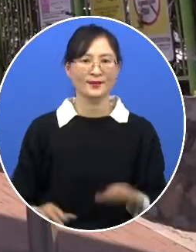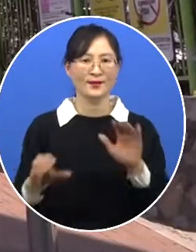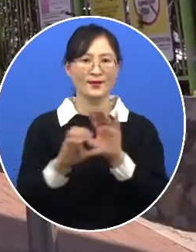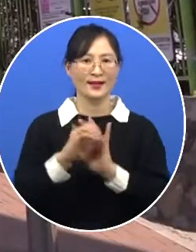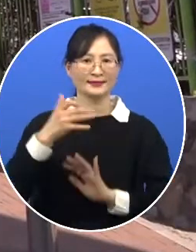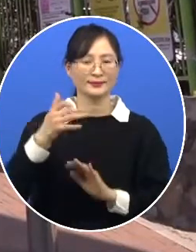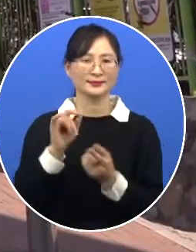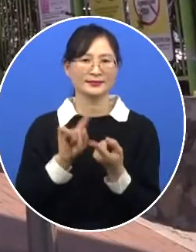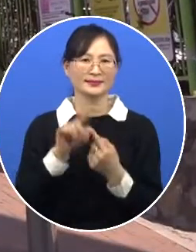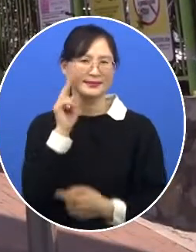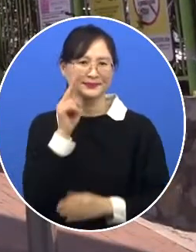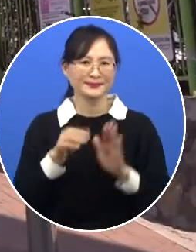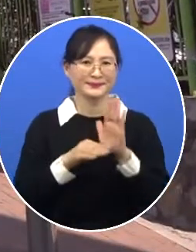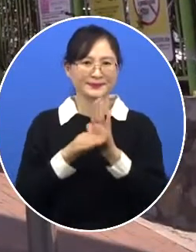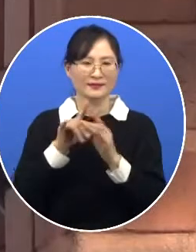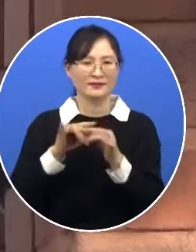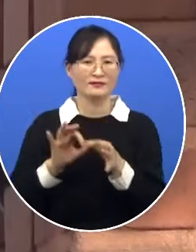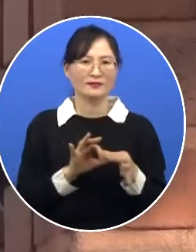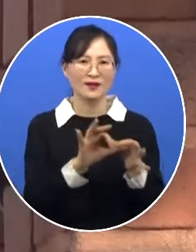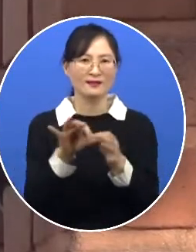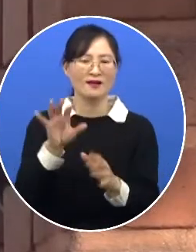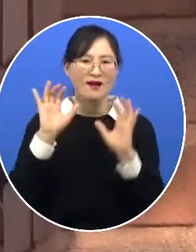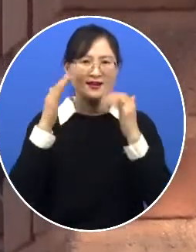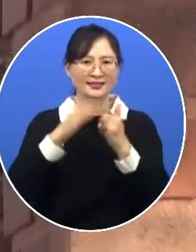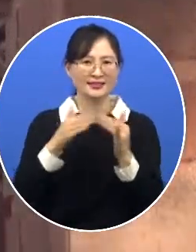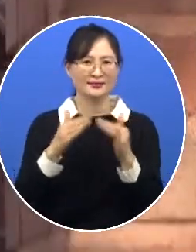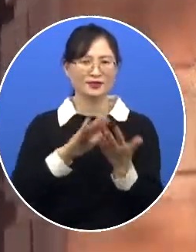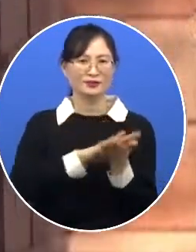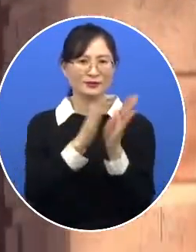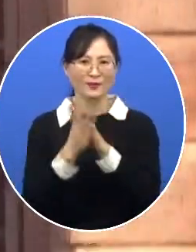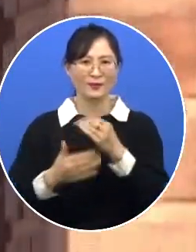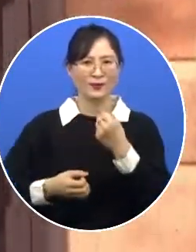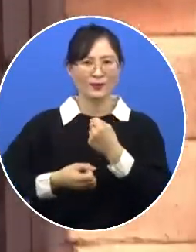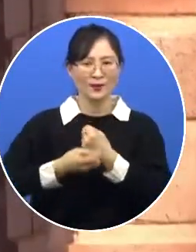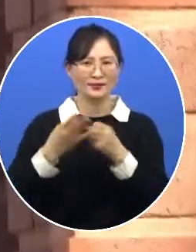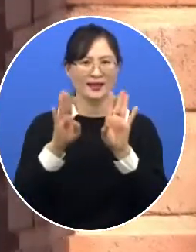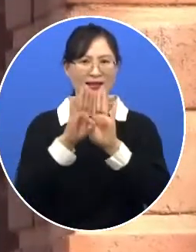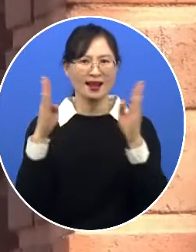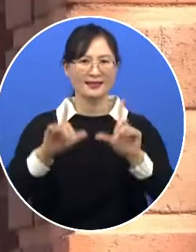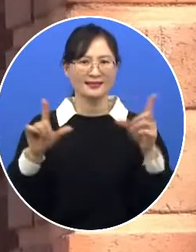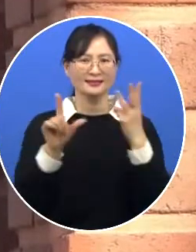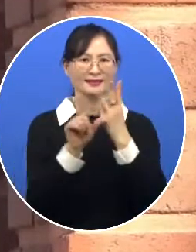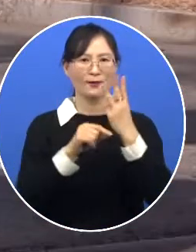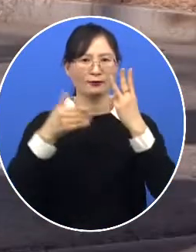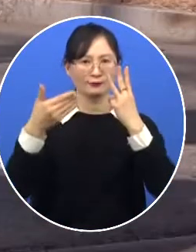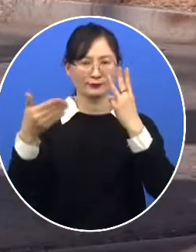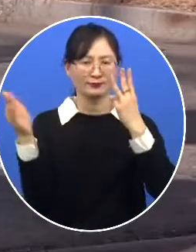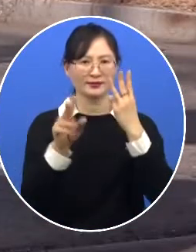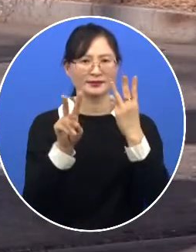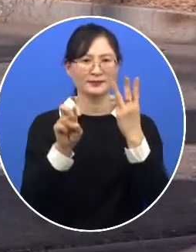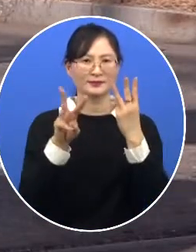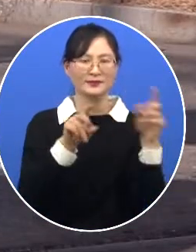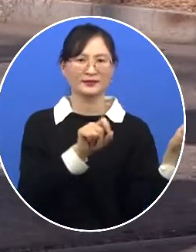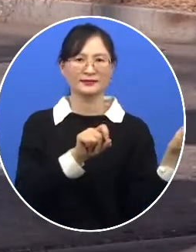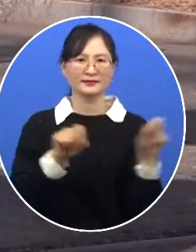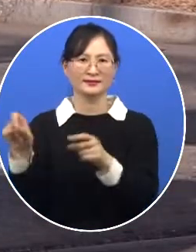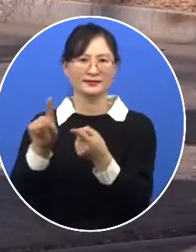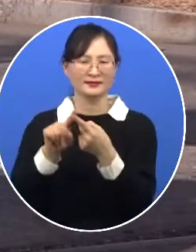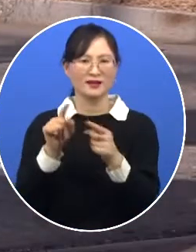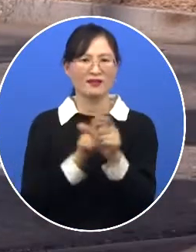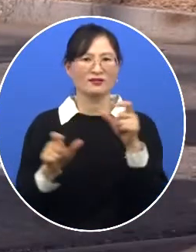코로나19 심각 단계 유지에 따라 관내 어린이집과 유치원, 초등학교의 개학일을 3월 9일에서